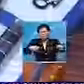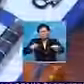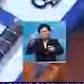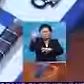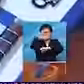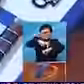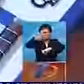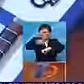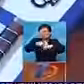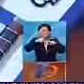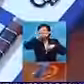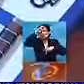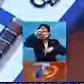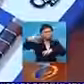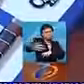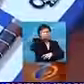juga dirampas.